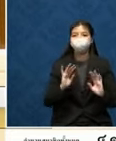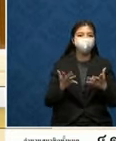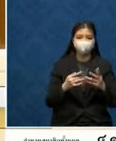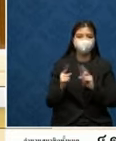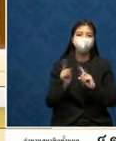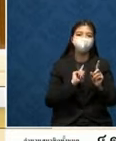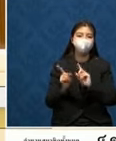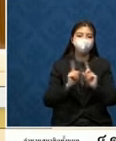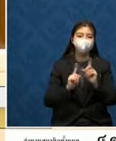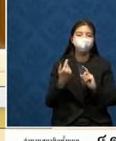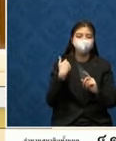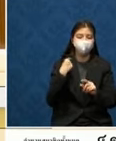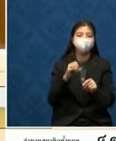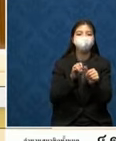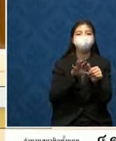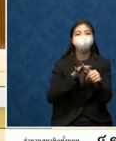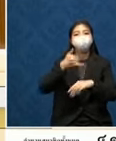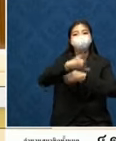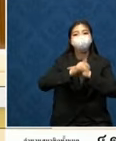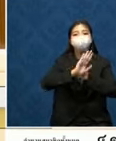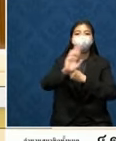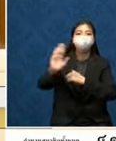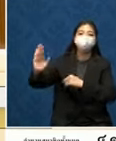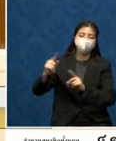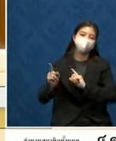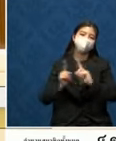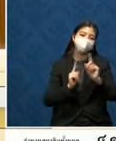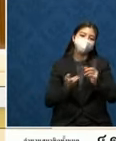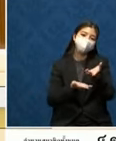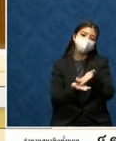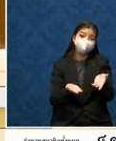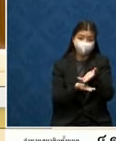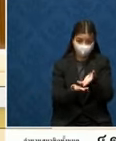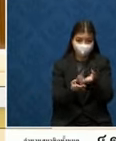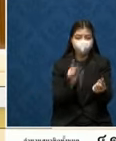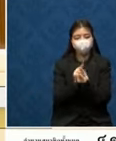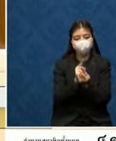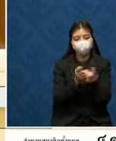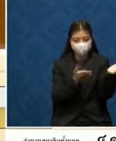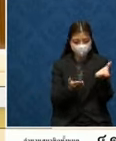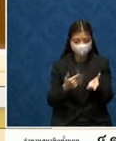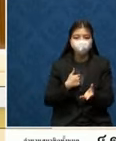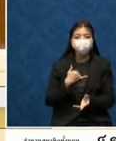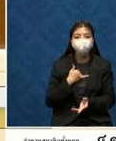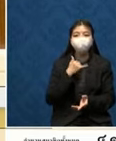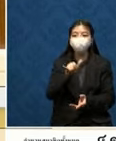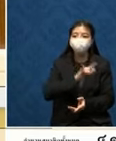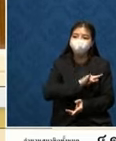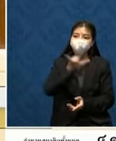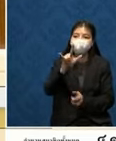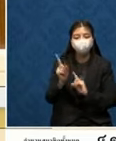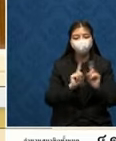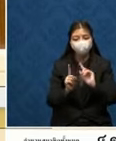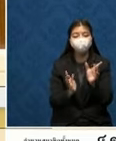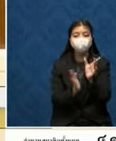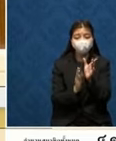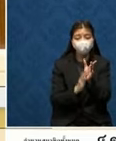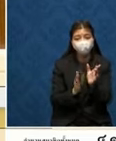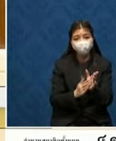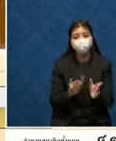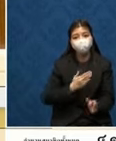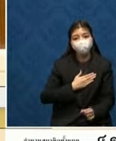กับผมทุกประเทศอ่ะผู้นำทุกประเทศเ้าก็พูดกับผมการประชุมต่างประเทศเค้าก็เชิญผมไปเค้ายังชื่นชมด้วยซ้ำ